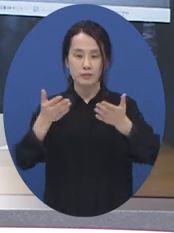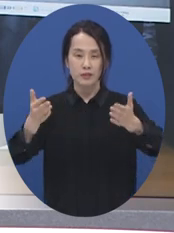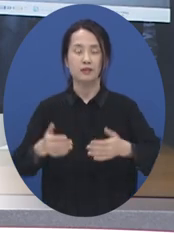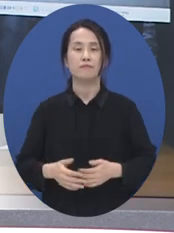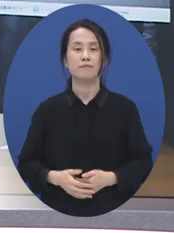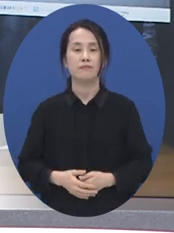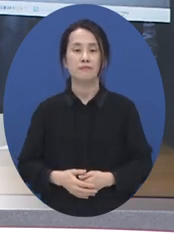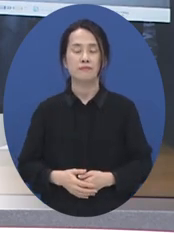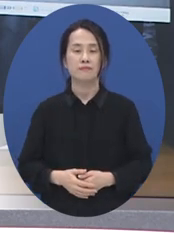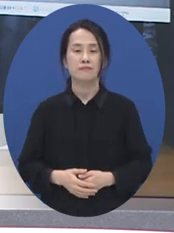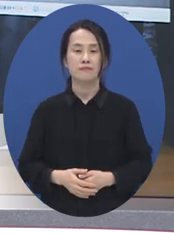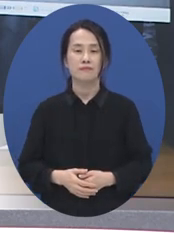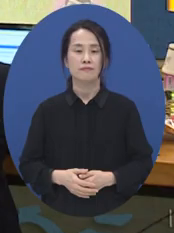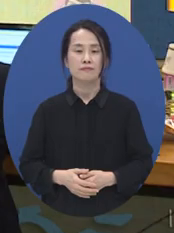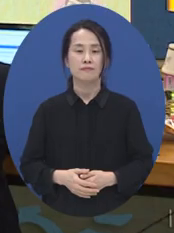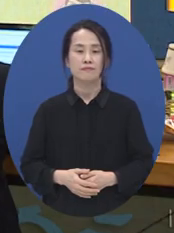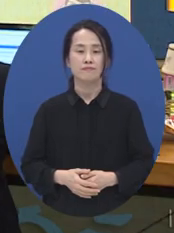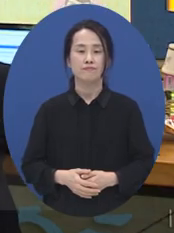소식 전해드립니다.